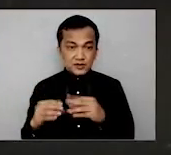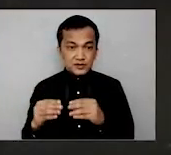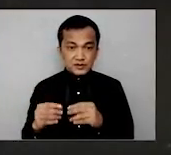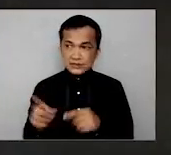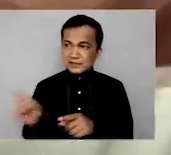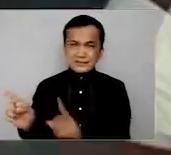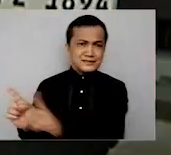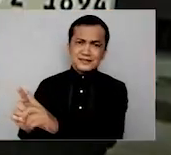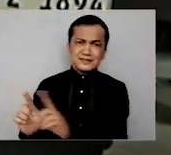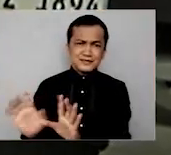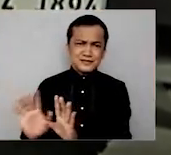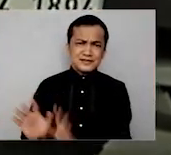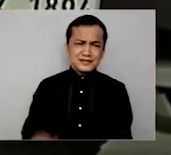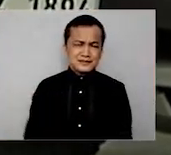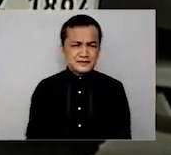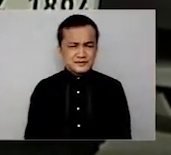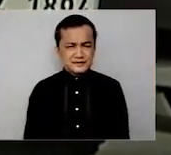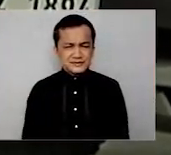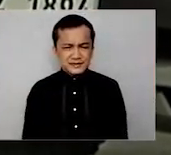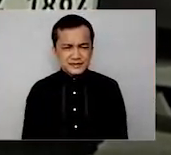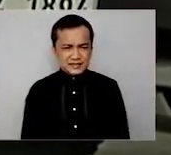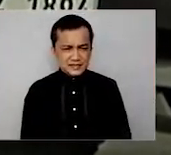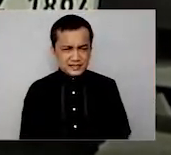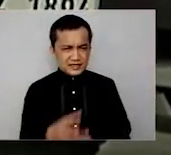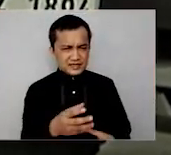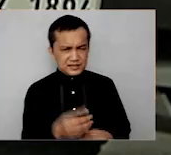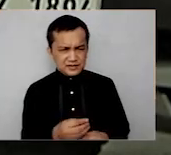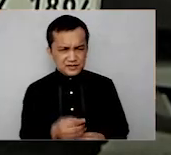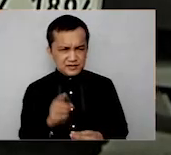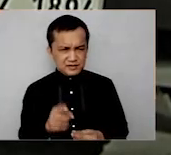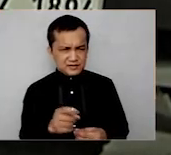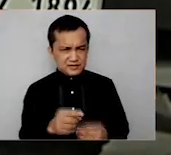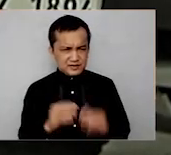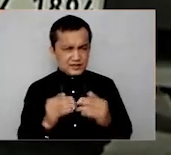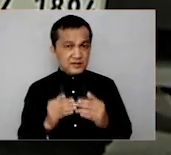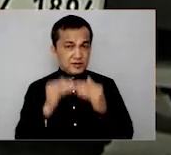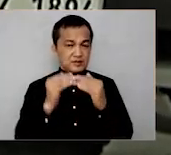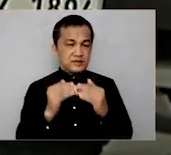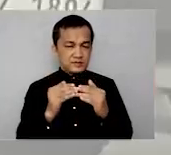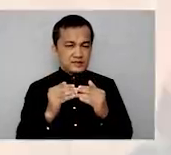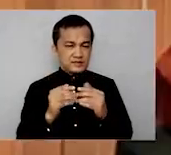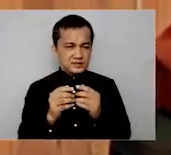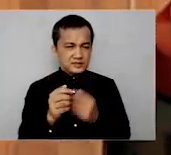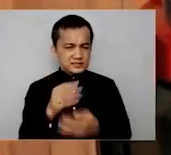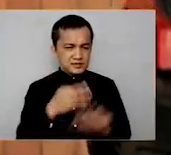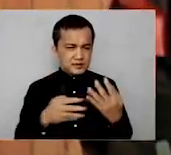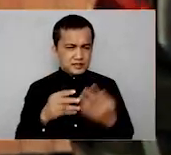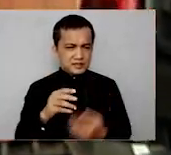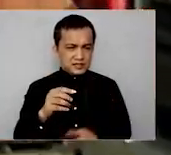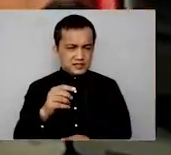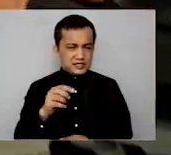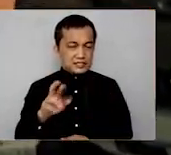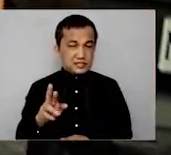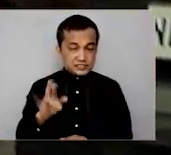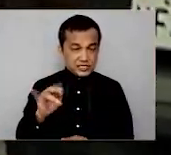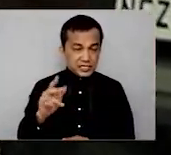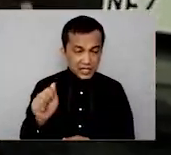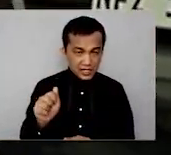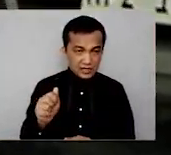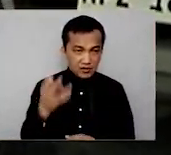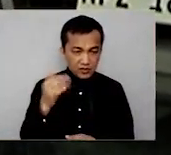ni Kim. Eto pa ha! Lumevel up na nga ang samahan nila ni Gerald dahil hindi na lang